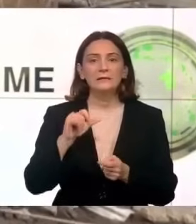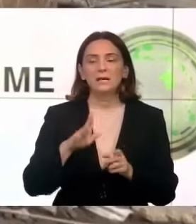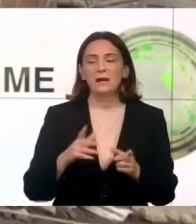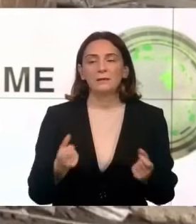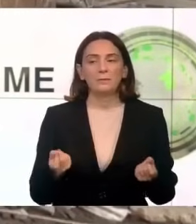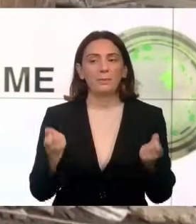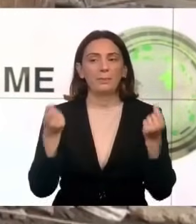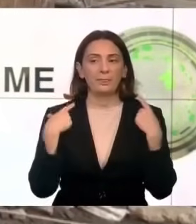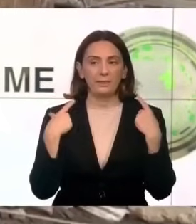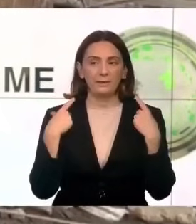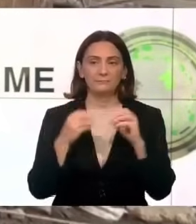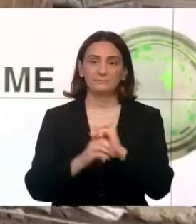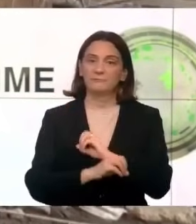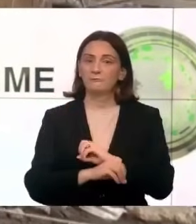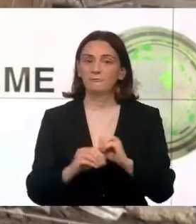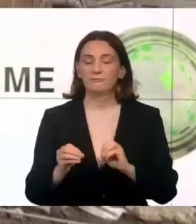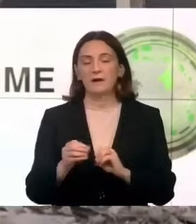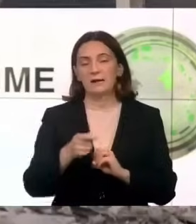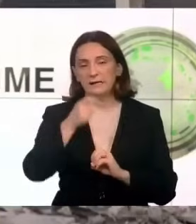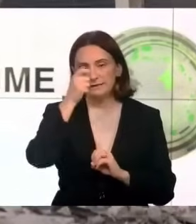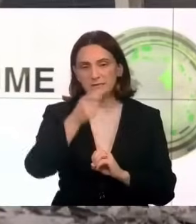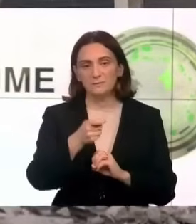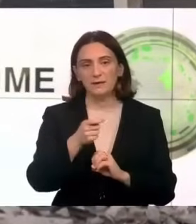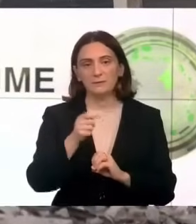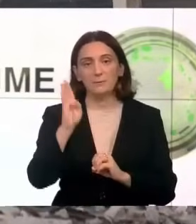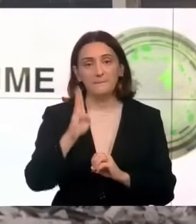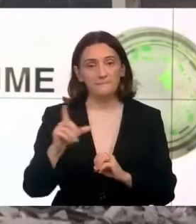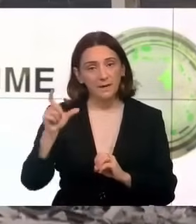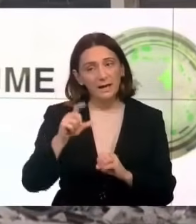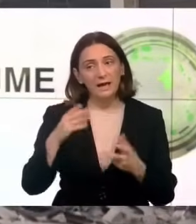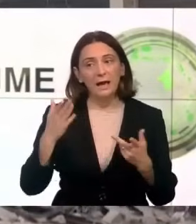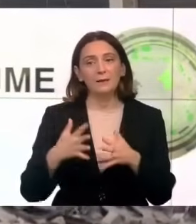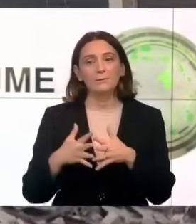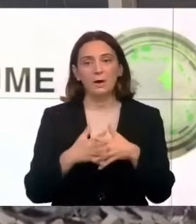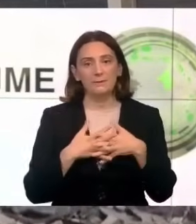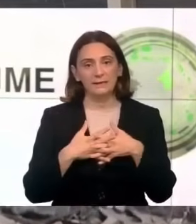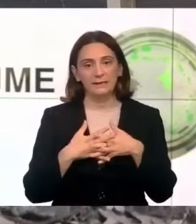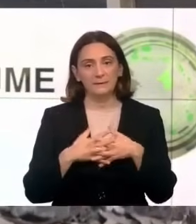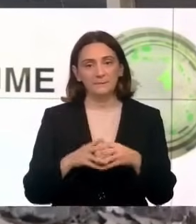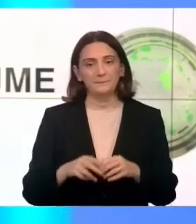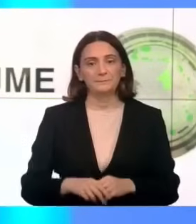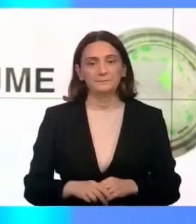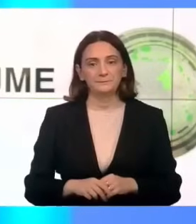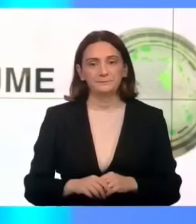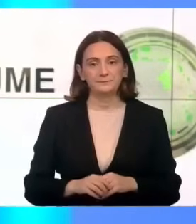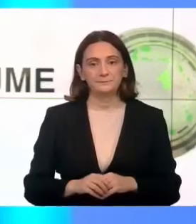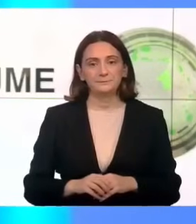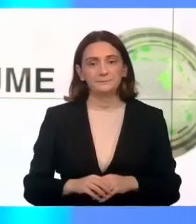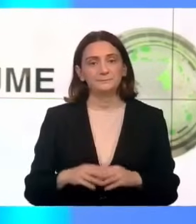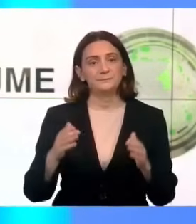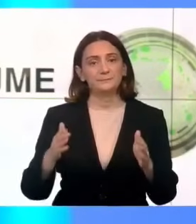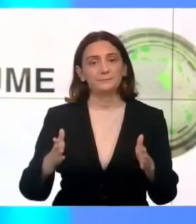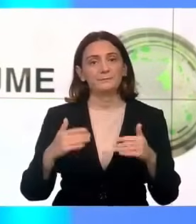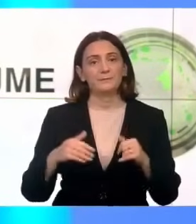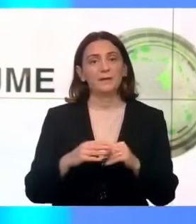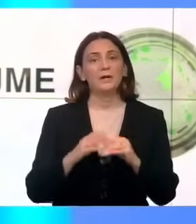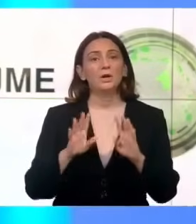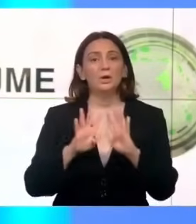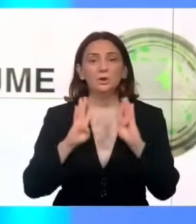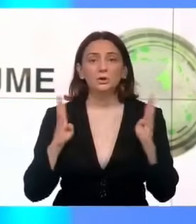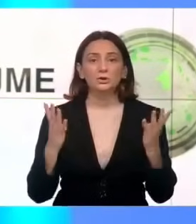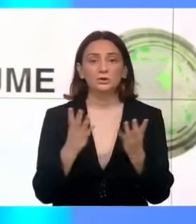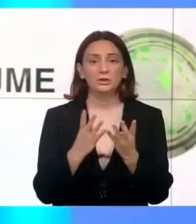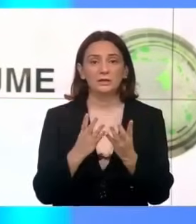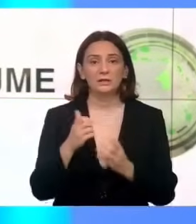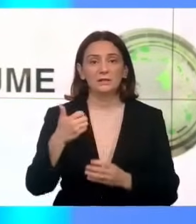për armpushim nga terreni, nuk ka ende asnjë shenjë se konflikti po zbutet. Këshilli i sigurimit në